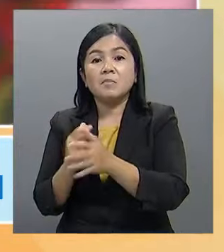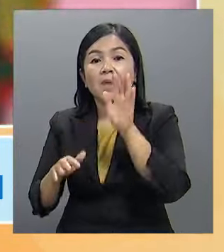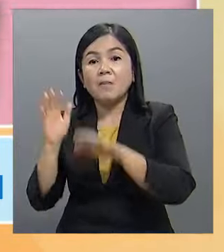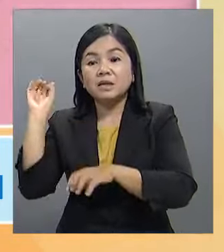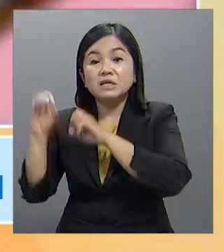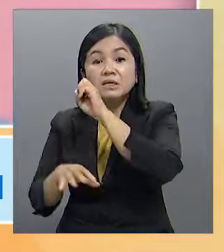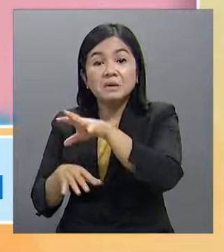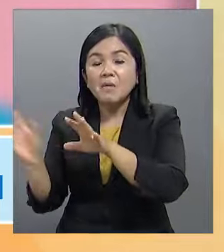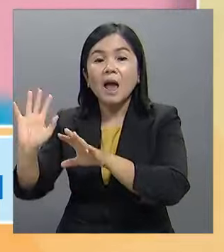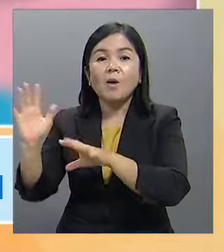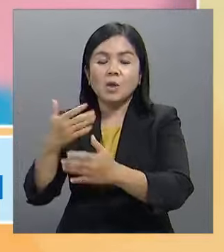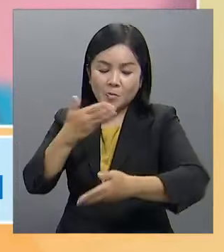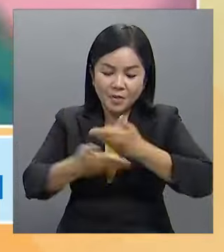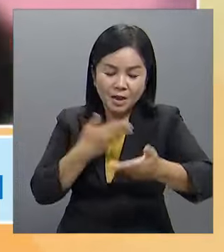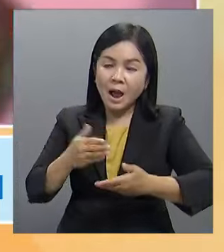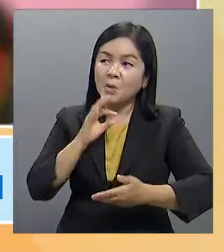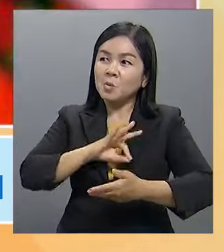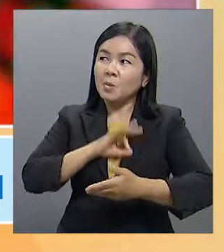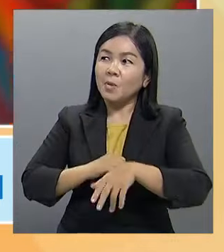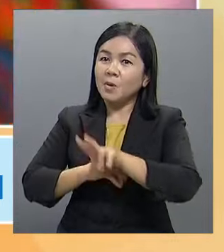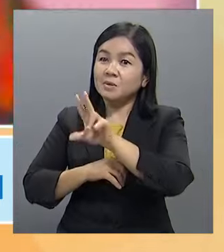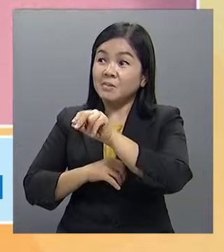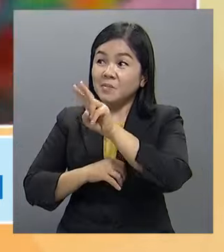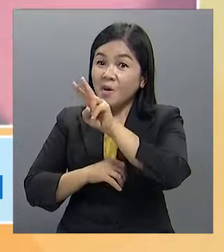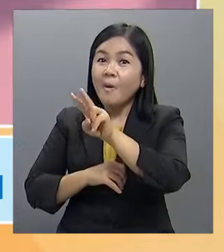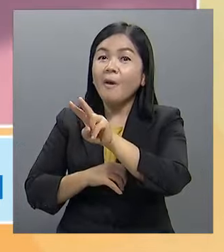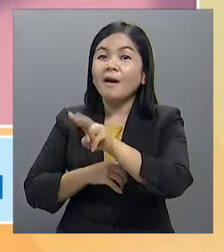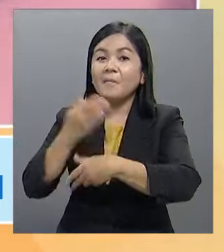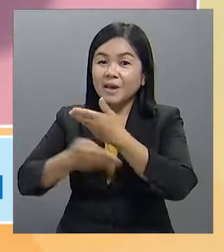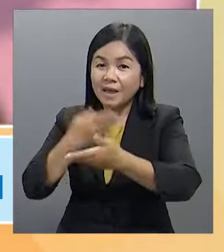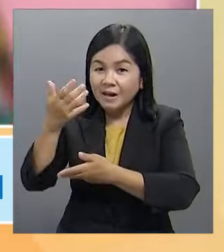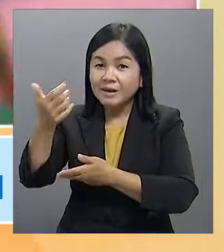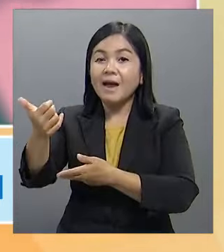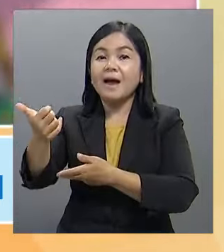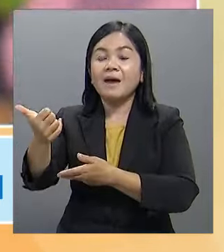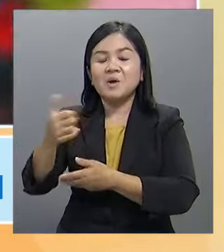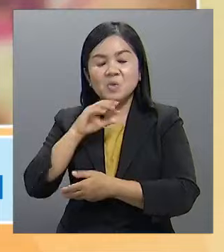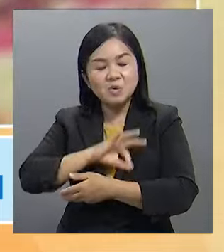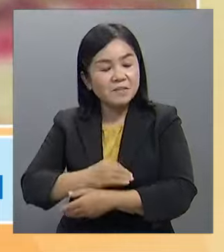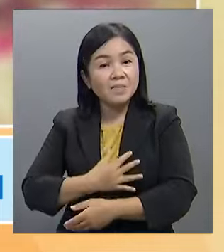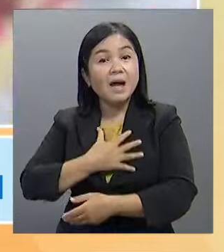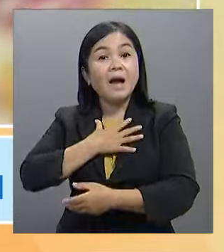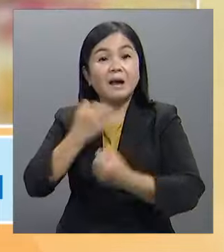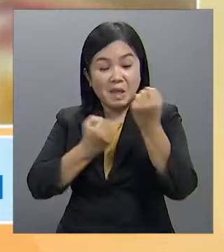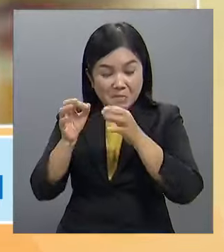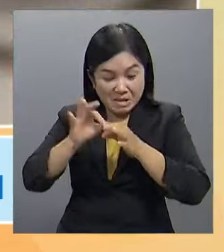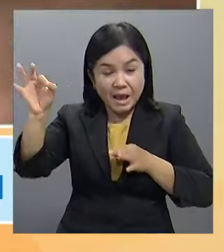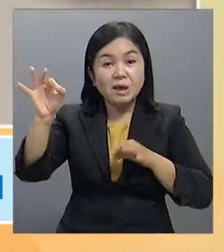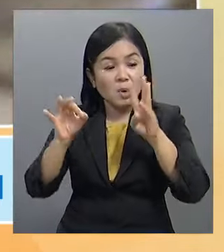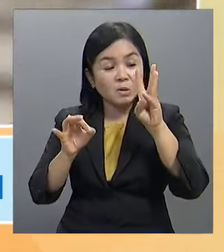ำคัญคือรู้สึกภูมิใจเราได้เป็นส่วนหนึ่งในการแยกขยะแล้วก็เอาไปให้เขาที่ร้านนั่นเอง ขับรถไป60กิโล ใช่ไม่เป็นไรไม่เป็น